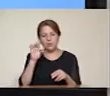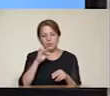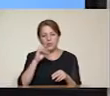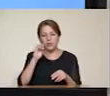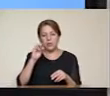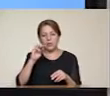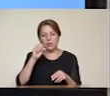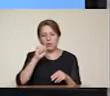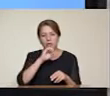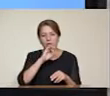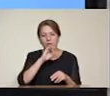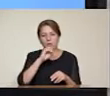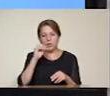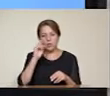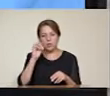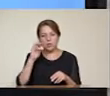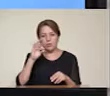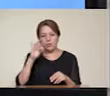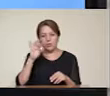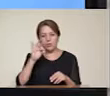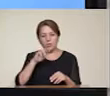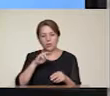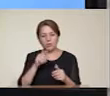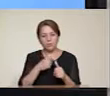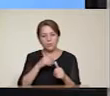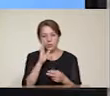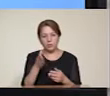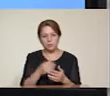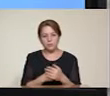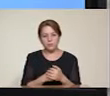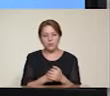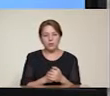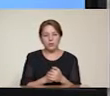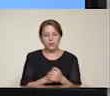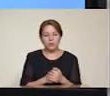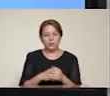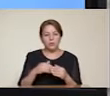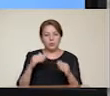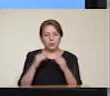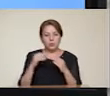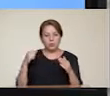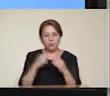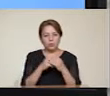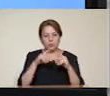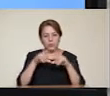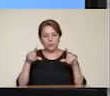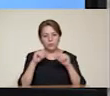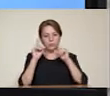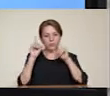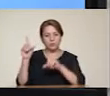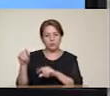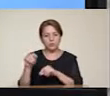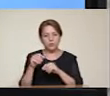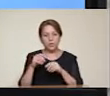deb atalar ekan. Keling, buni ushbu chizmada kuzatamiz. Demak, uydan maktabga borguncha